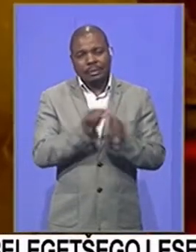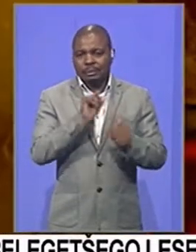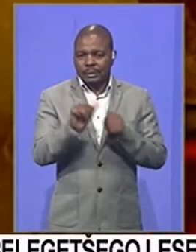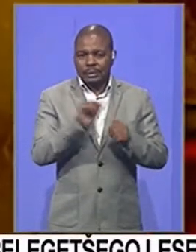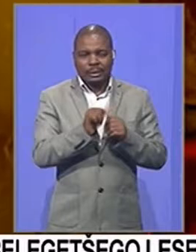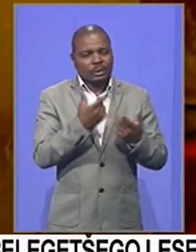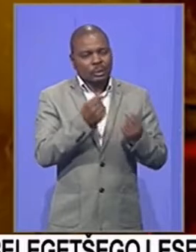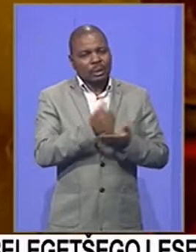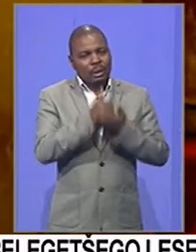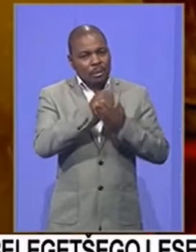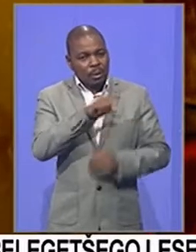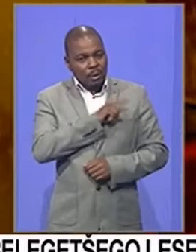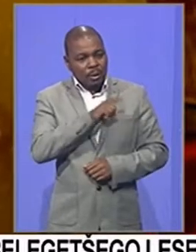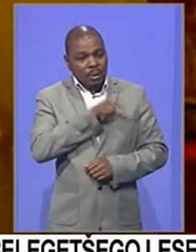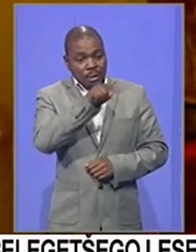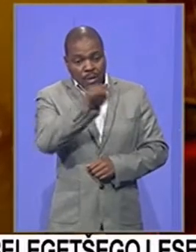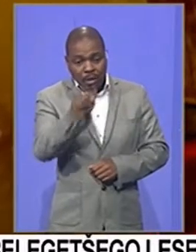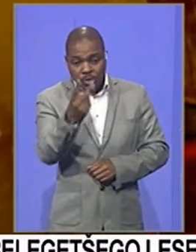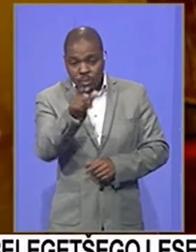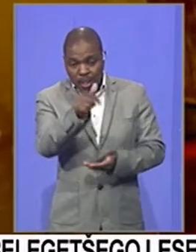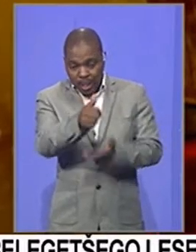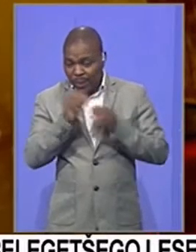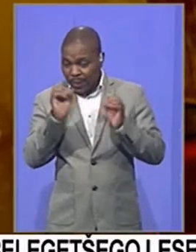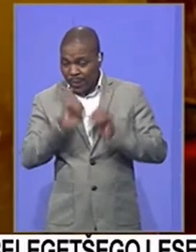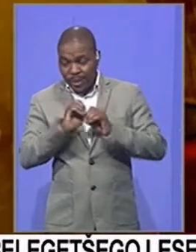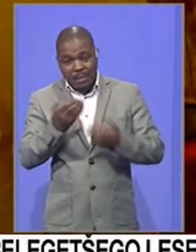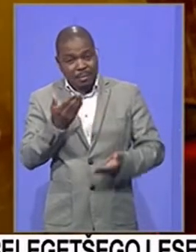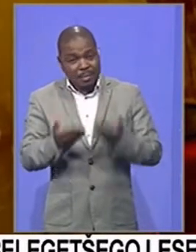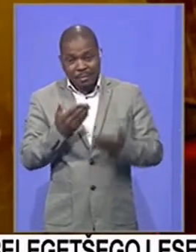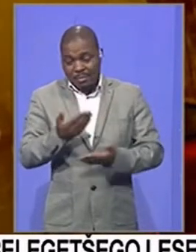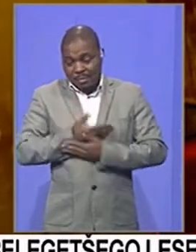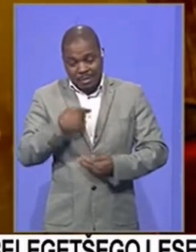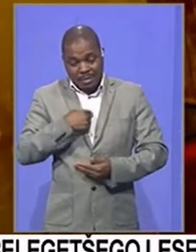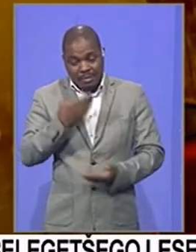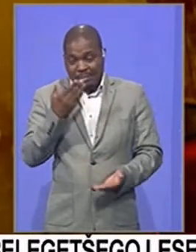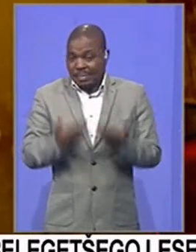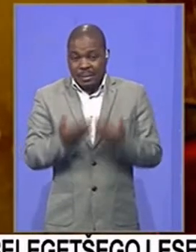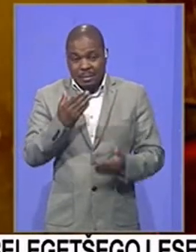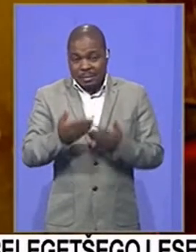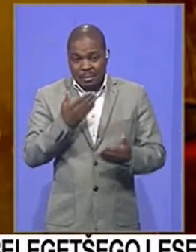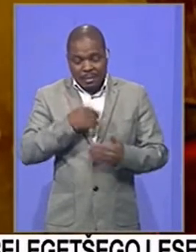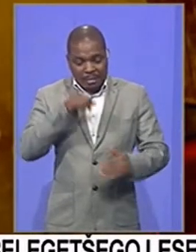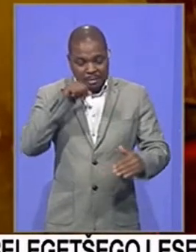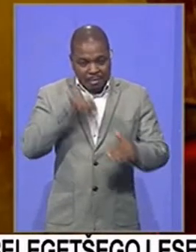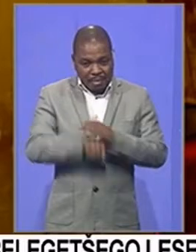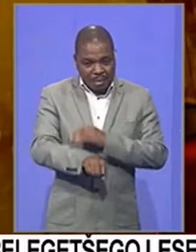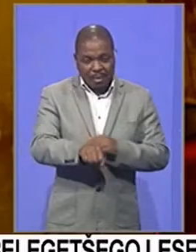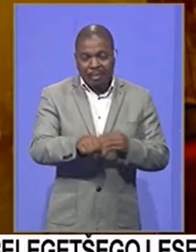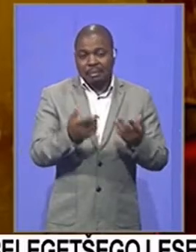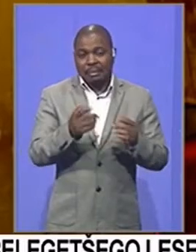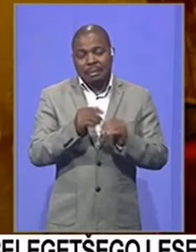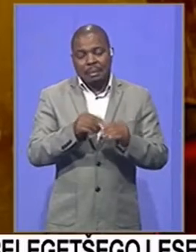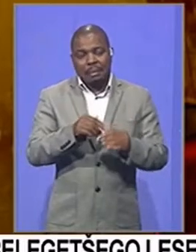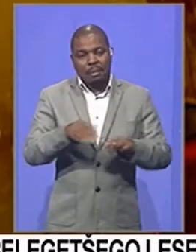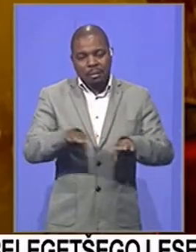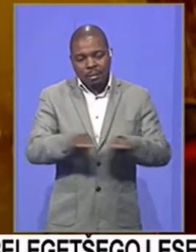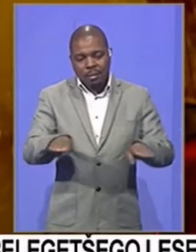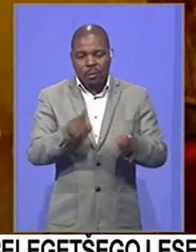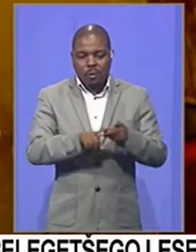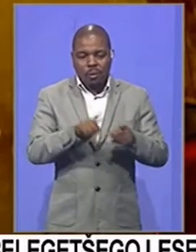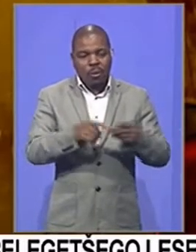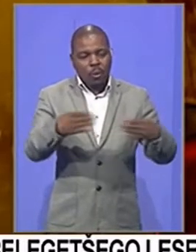sene nkebe mapharamedic a le a segomole nka bo ntšwetše ke bolelela gore ngwanaka o rile go tla lefaseng o bethile lebati la